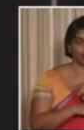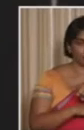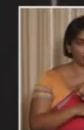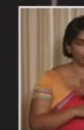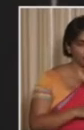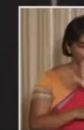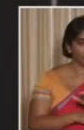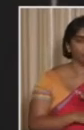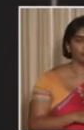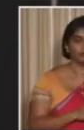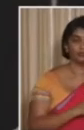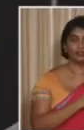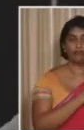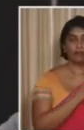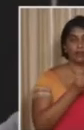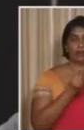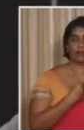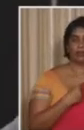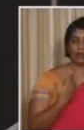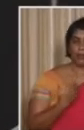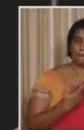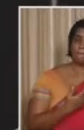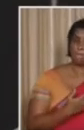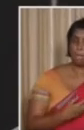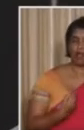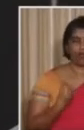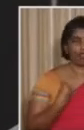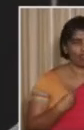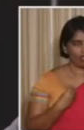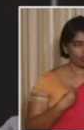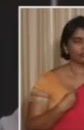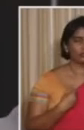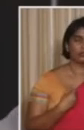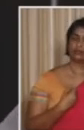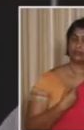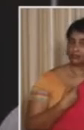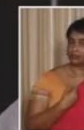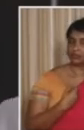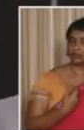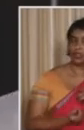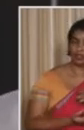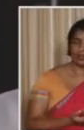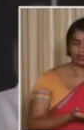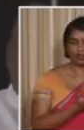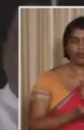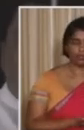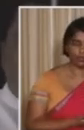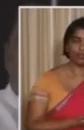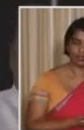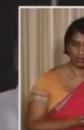ඔබතුමාට ඒ තනතුර නැති වුණාම ඒ බලාපොරොත්තු නැති වුණාම ඔබතුමාලට තියෙන දුක වේදනාව අපට හොඳට